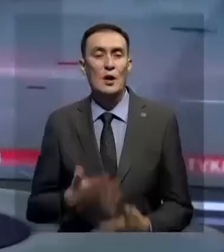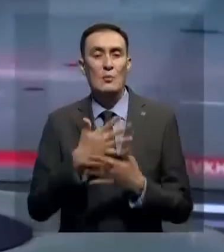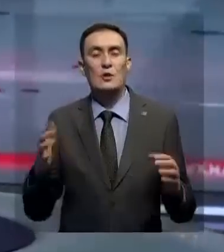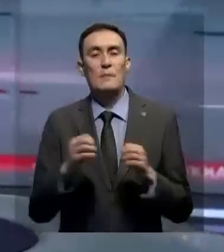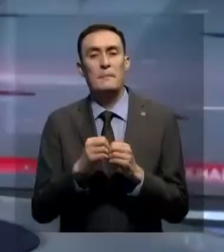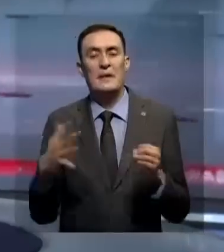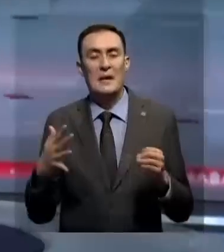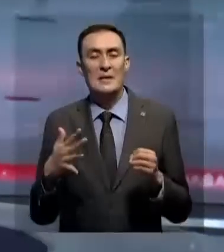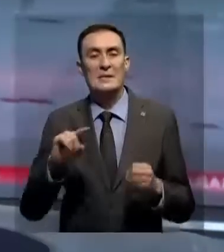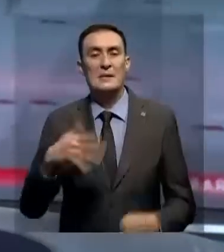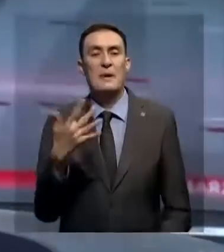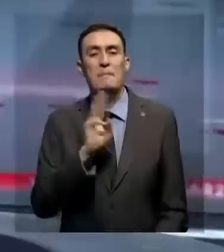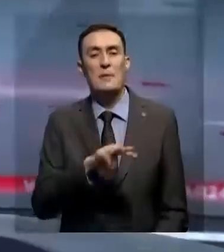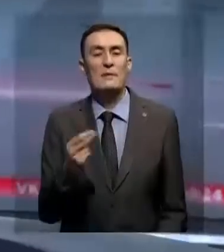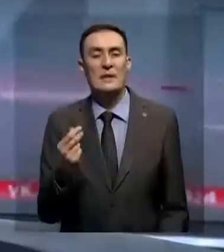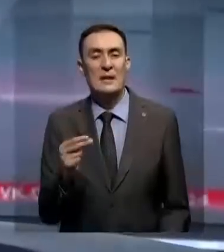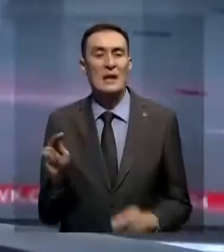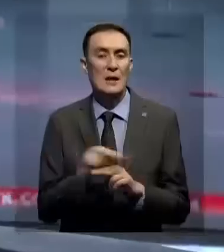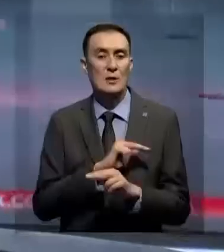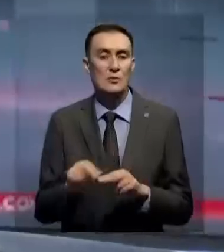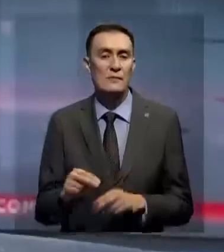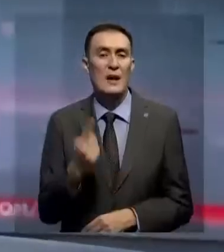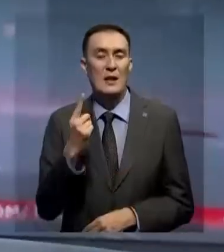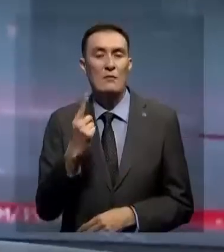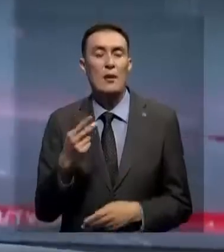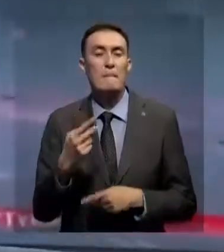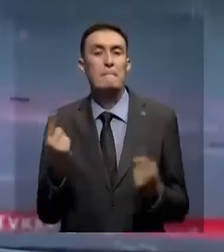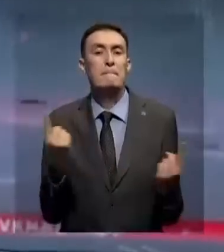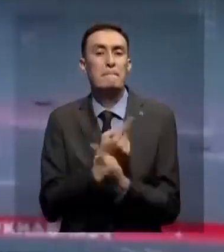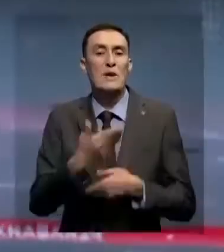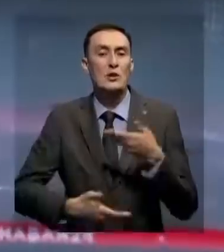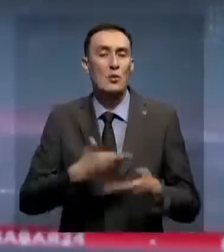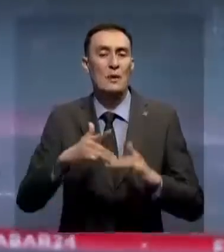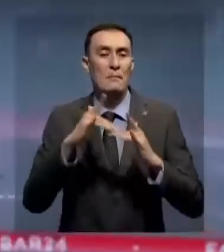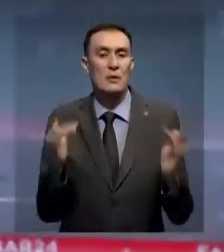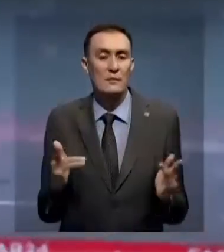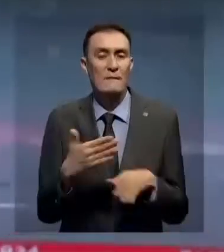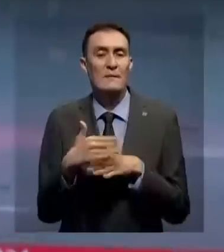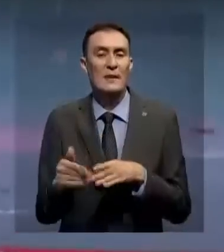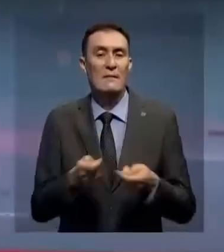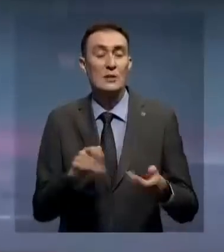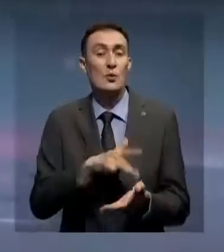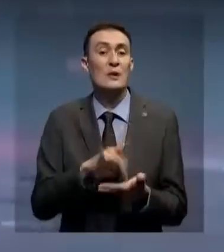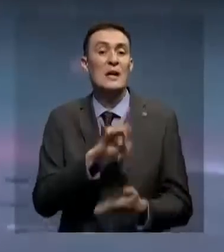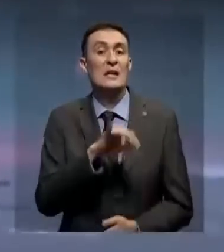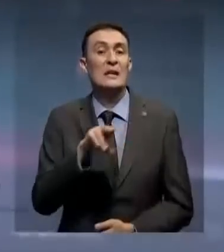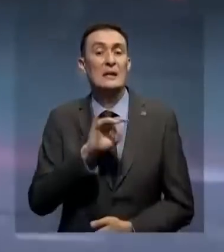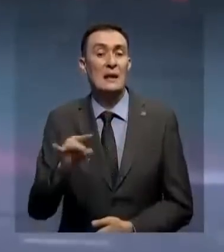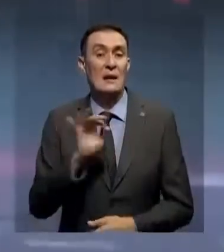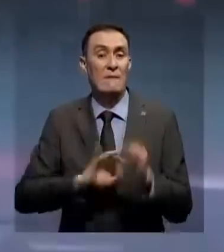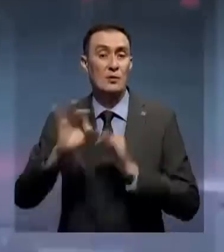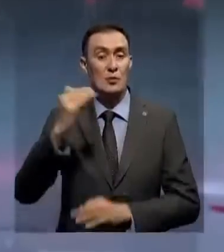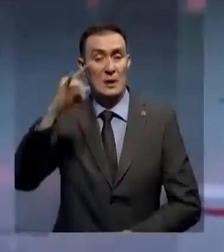Больше 15,5 миллионов тенге на реконструкцию одного из пешеходных мостов собирались выделить власти города Ридера